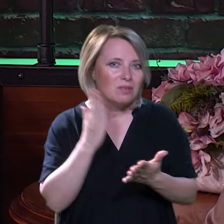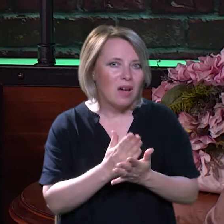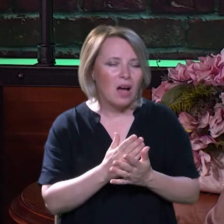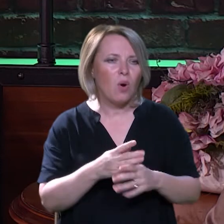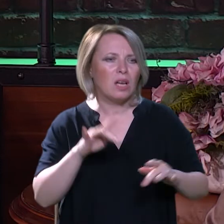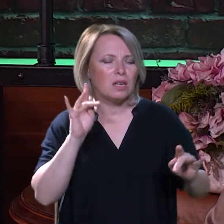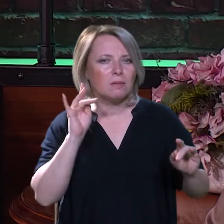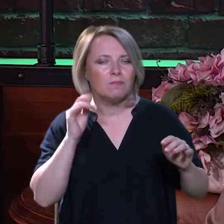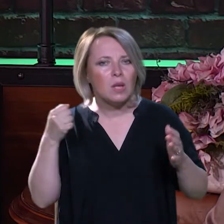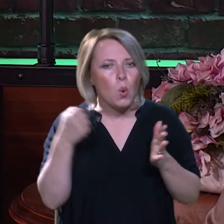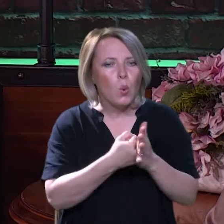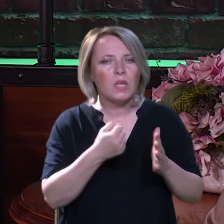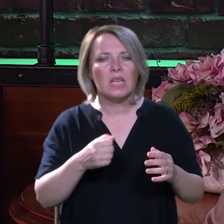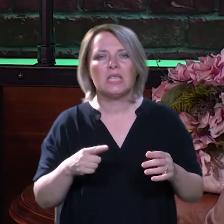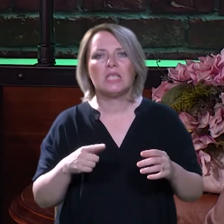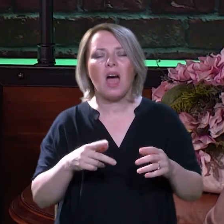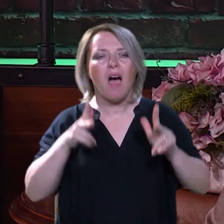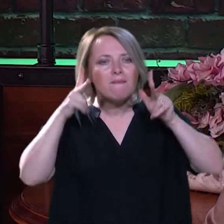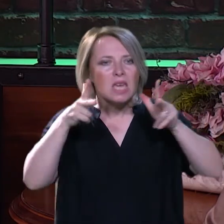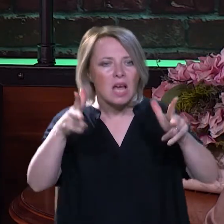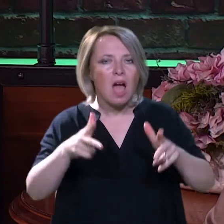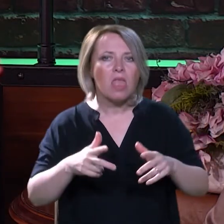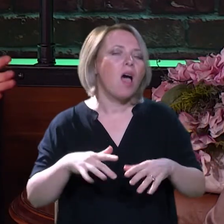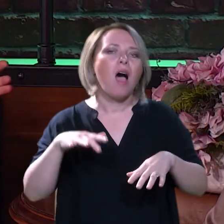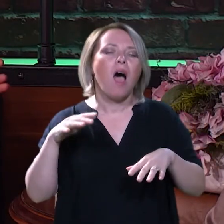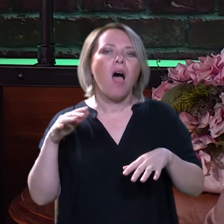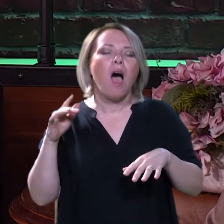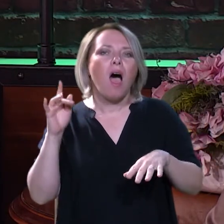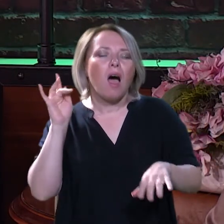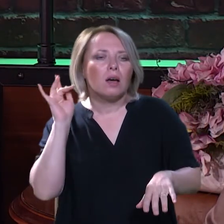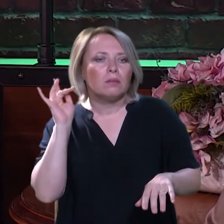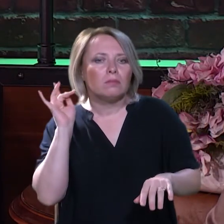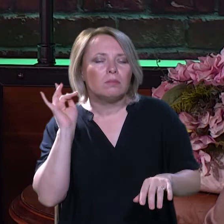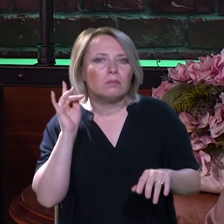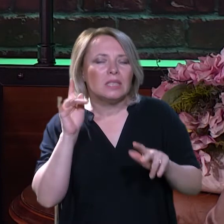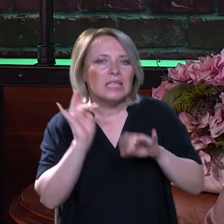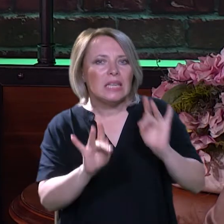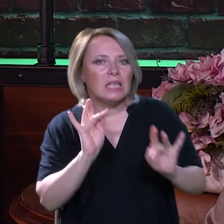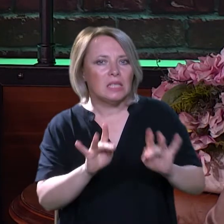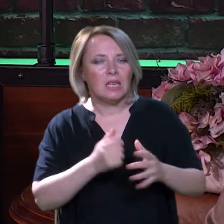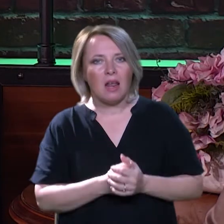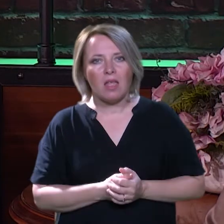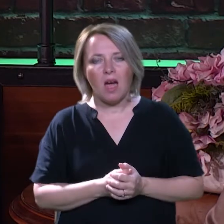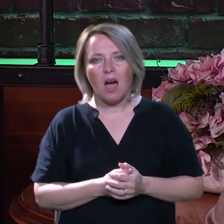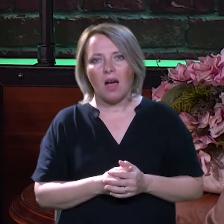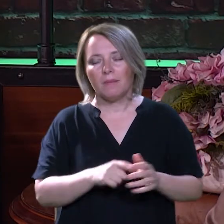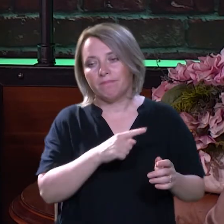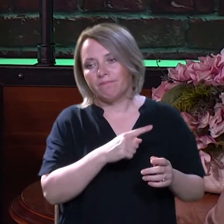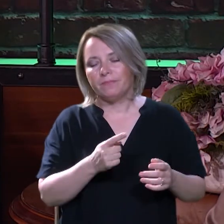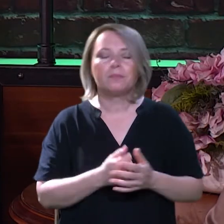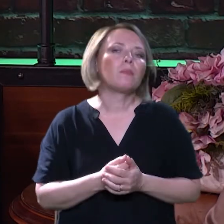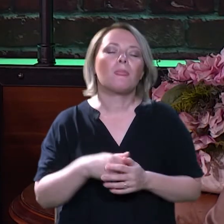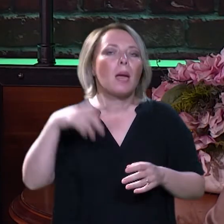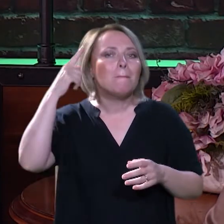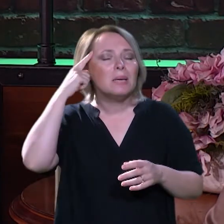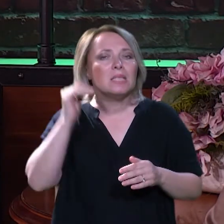vikanja ili kritiziranja, posramljivanja djeteta. Znači sve je to ulaganje u mentalno zdravlje, odnosno uzimanje od mentalnog zdravlja. Tako